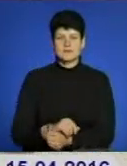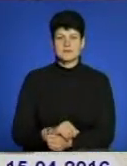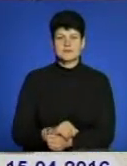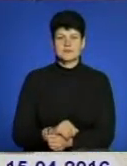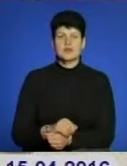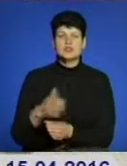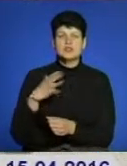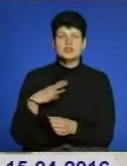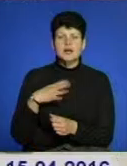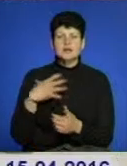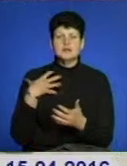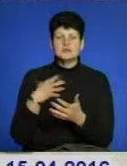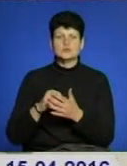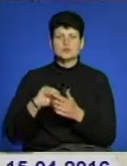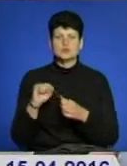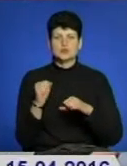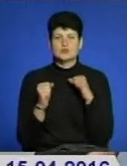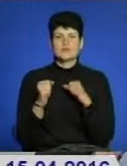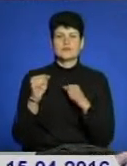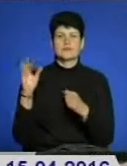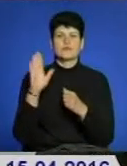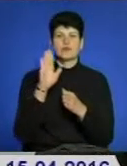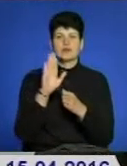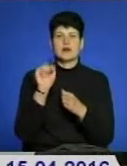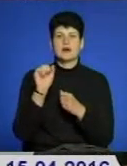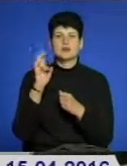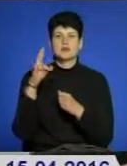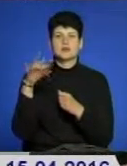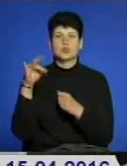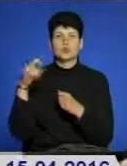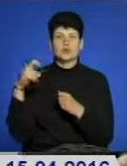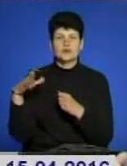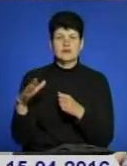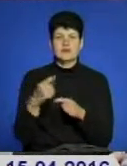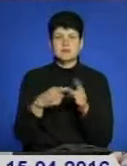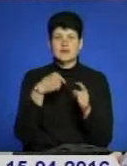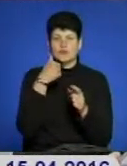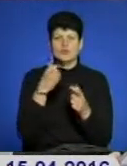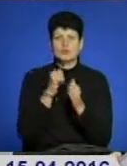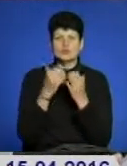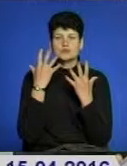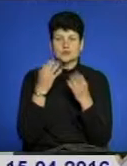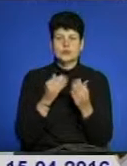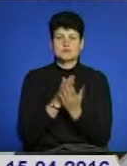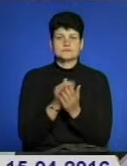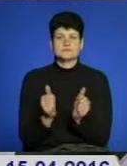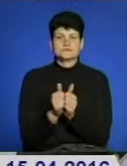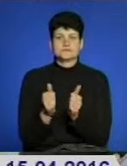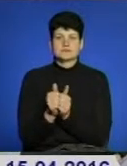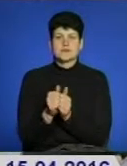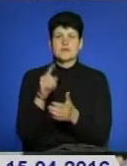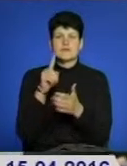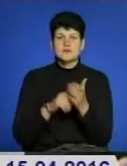нетерпінням чекає на своїх побратимів і капелан Володимир Андрухів, який майже півроку день у день відслужив поряд. Віра і